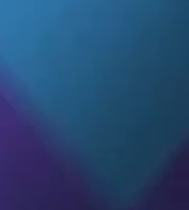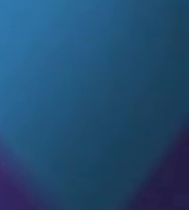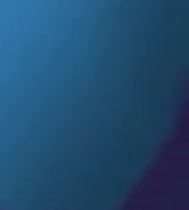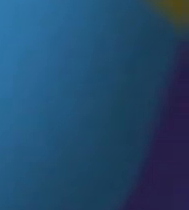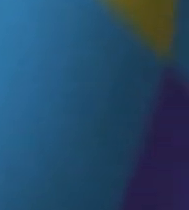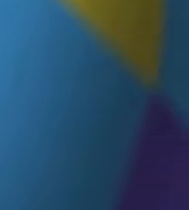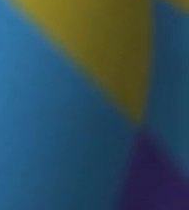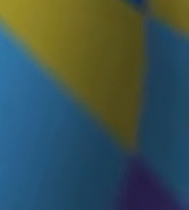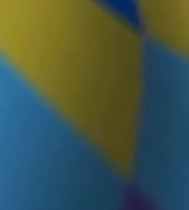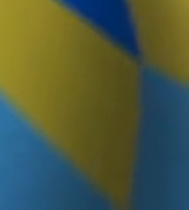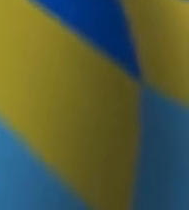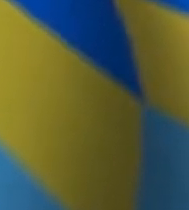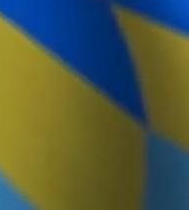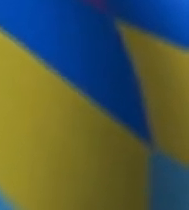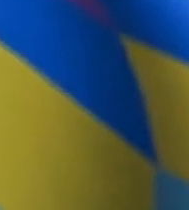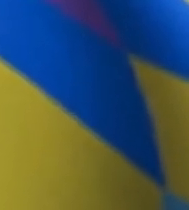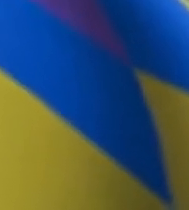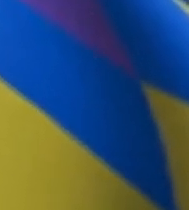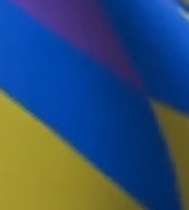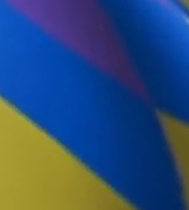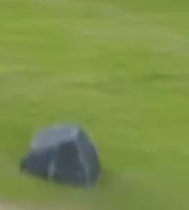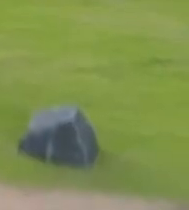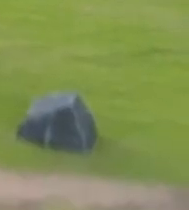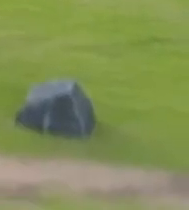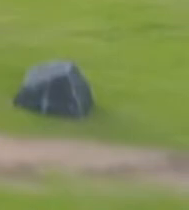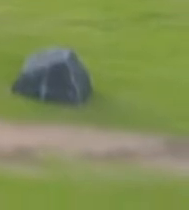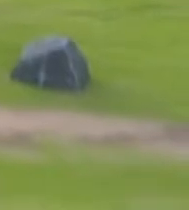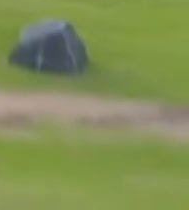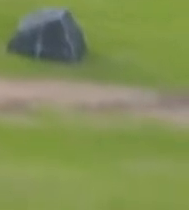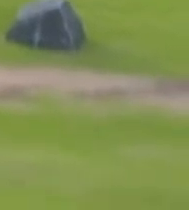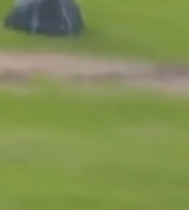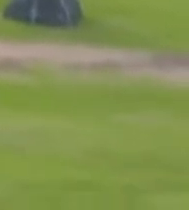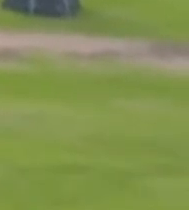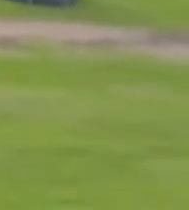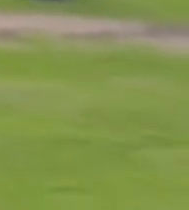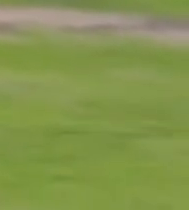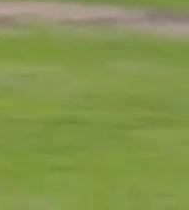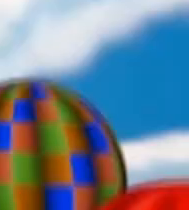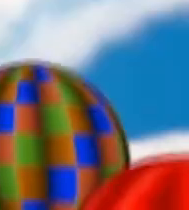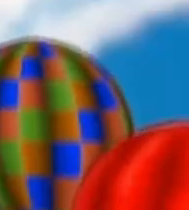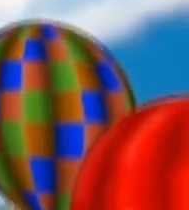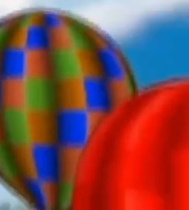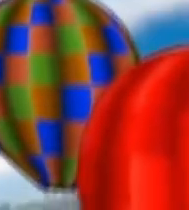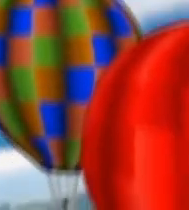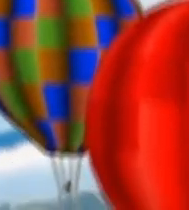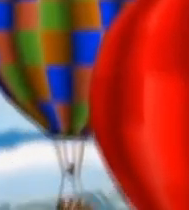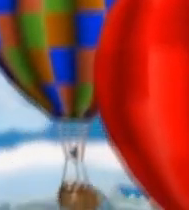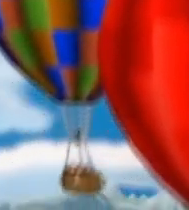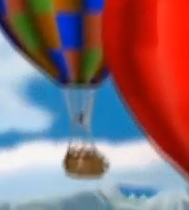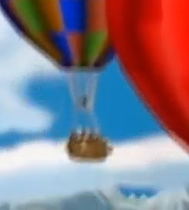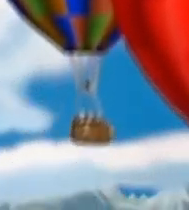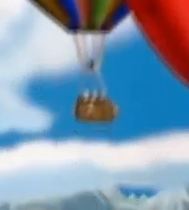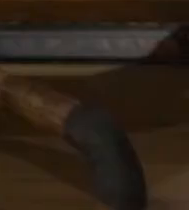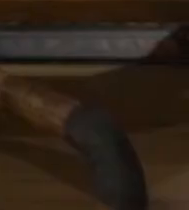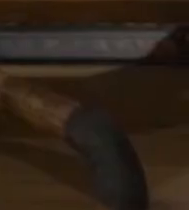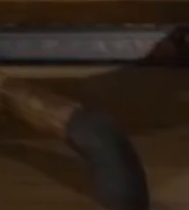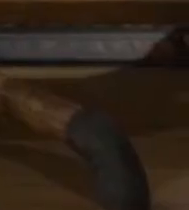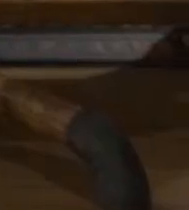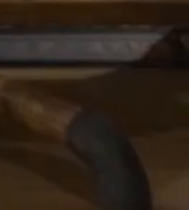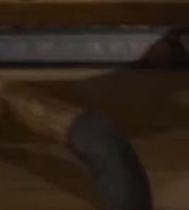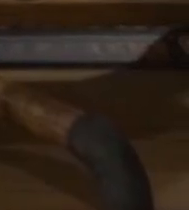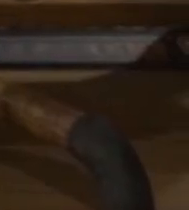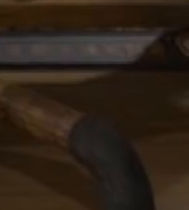გამოვიდა. ჩვენ ყველაზე ლამაზი საჰაერო ბურთი გვექნება. ვინ გახდება ყველაზე სახალისო ტურნირის გამარჯვებული?